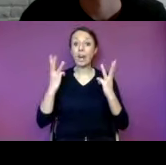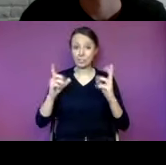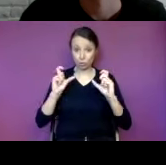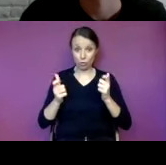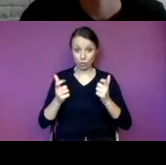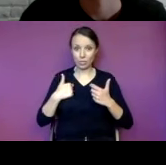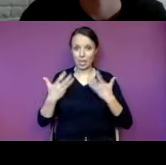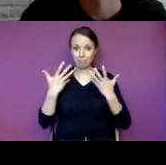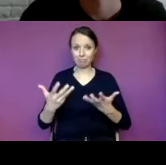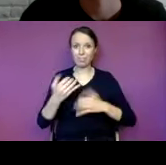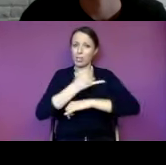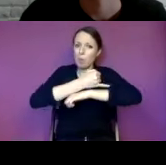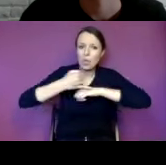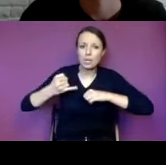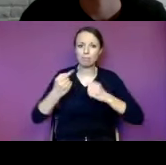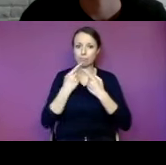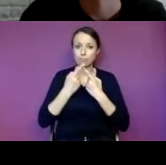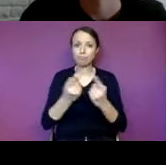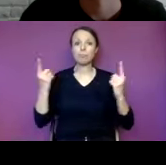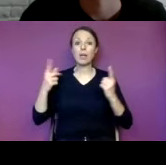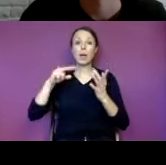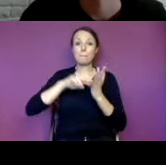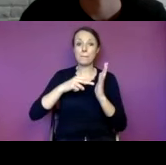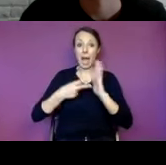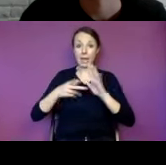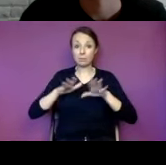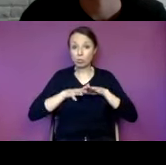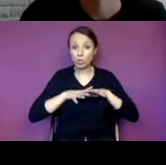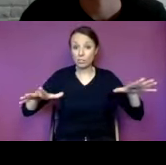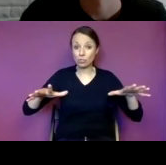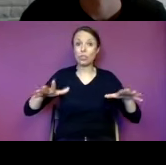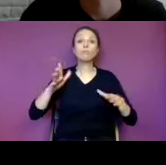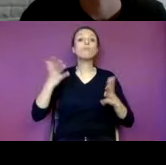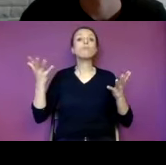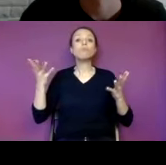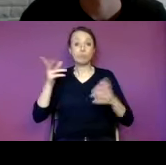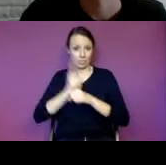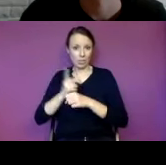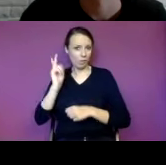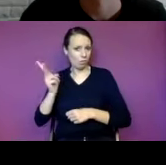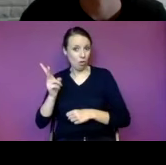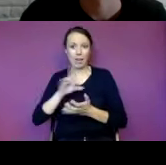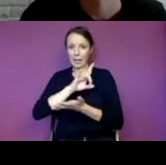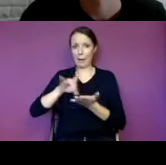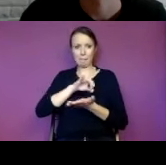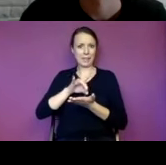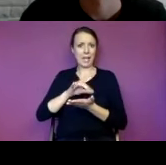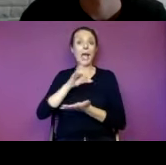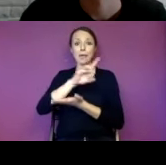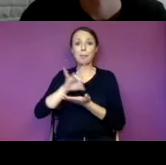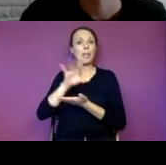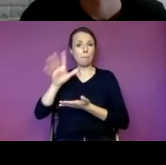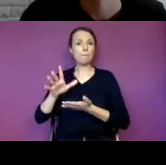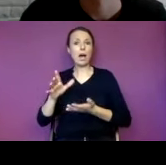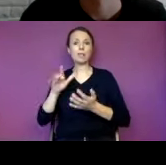naprawdę jakby planowanie przestrzenne odbywa się na poziomie gminy. To gmina ma funkcje wpisane takie, że kształtuje